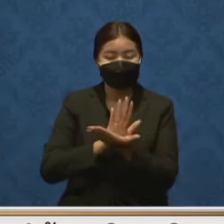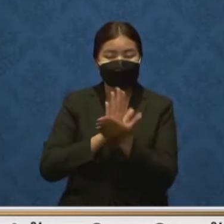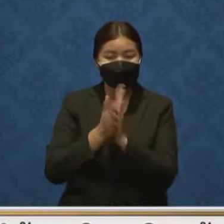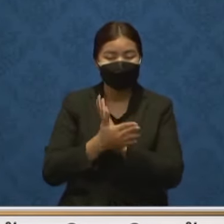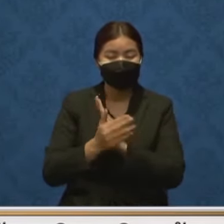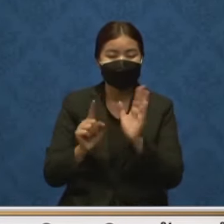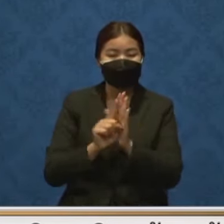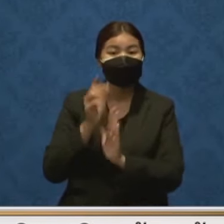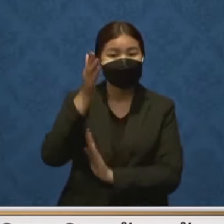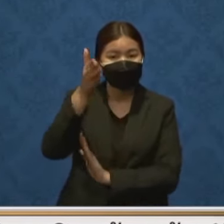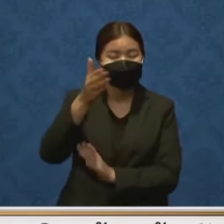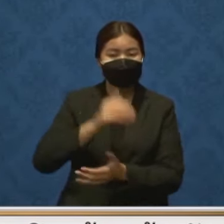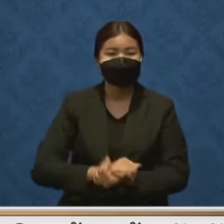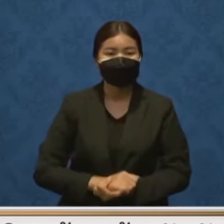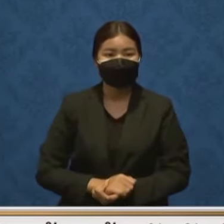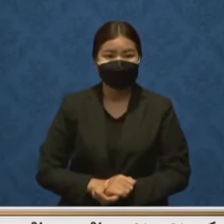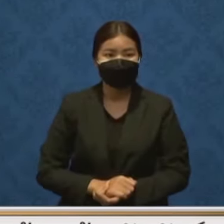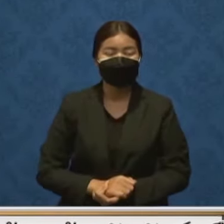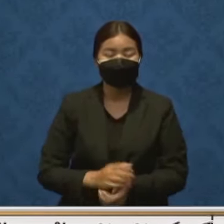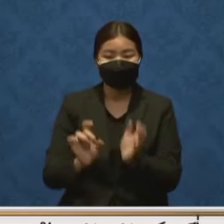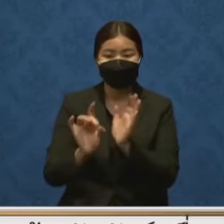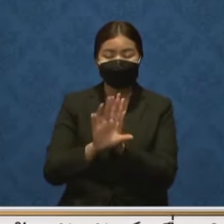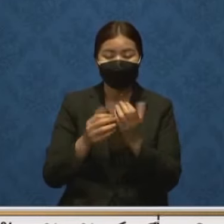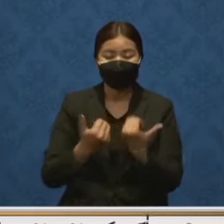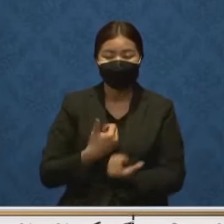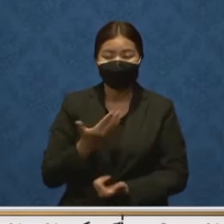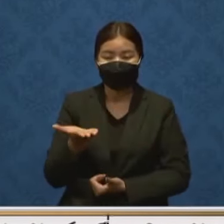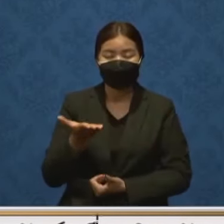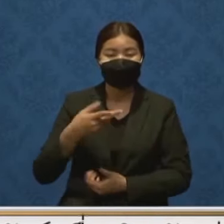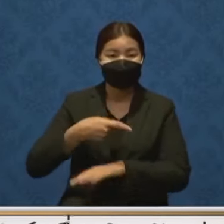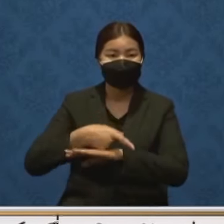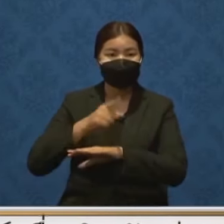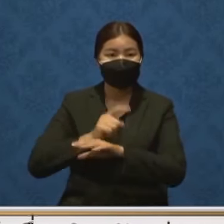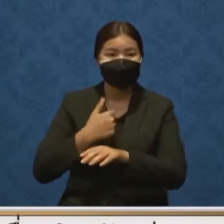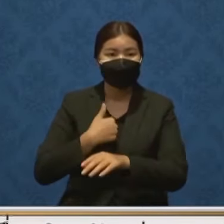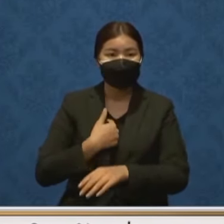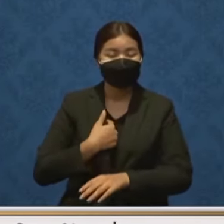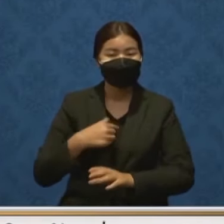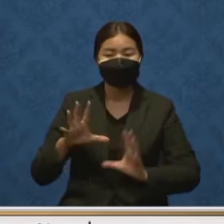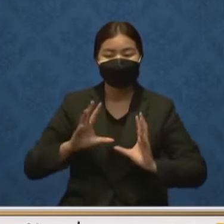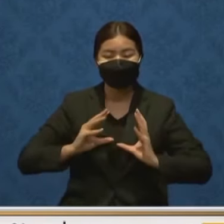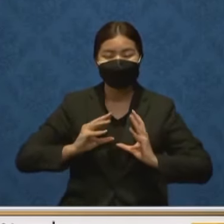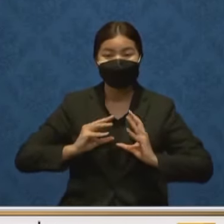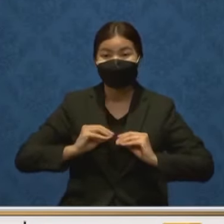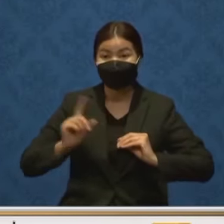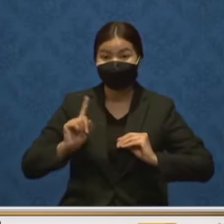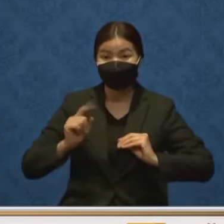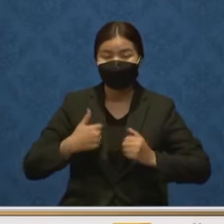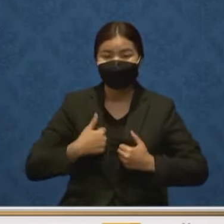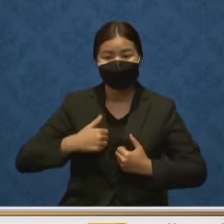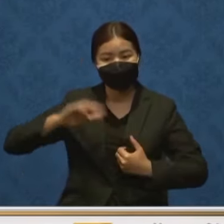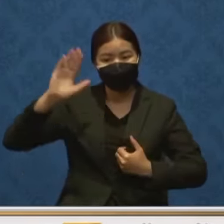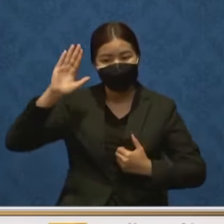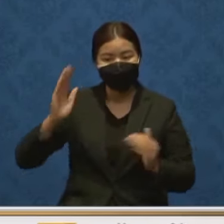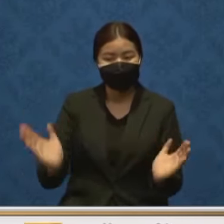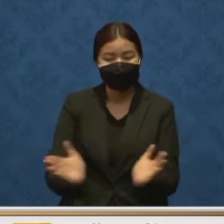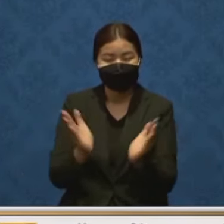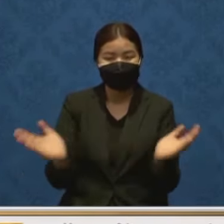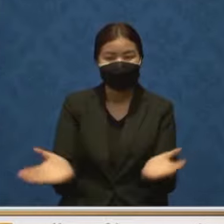ค่ะขอบคุณมากค่ะขอท่าที่สุดดิฉันหมอทำอะไรอยู่ไหนดีฉันไม่สามารถรับนะคะอ่ะไม่สามารถที่จะยกมือสนับสนุน